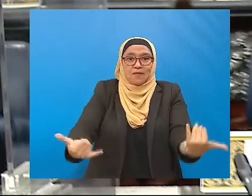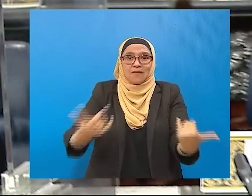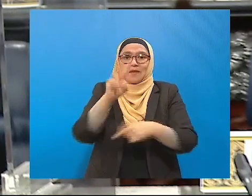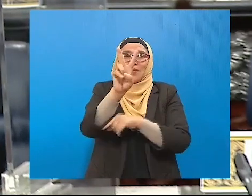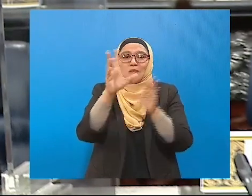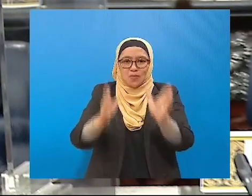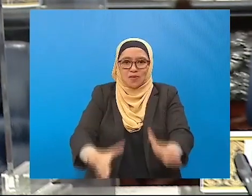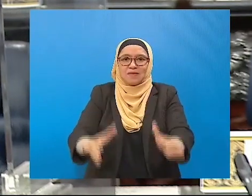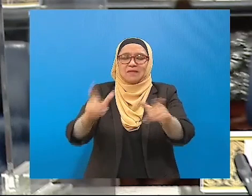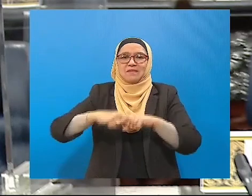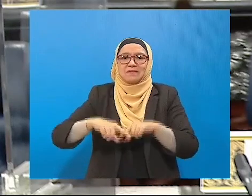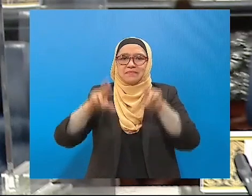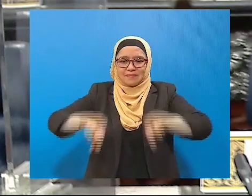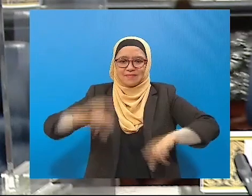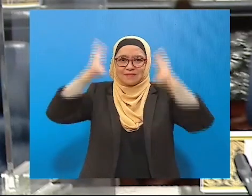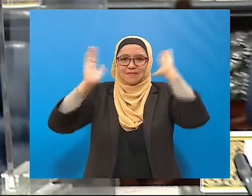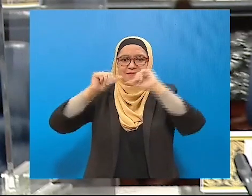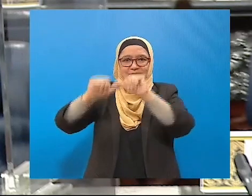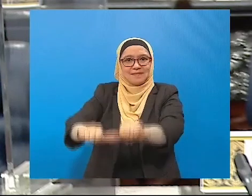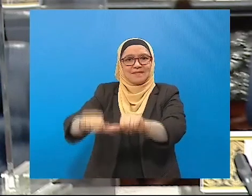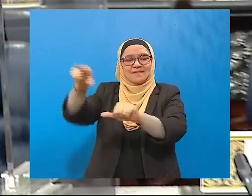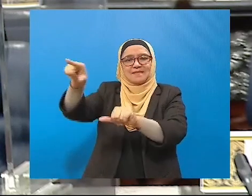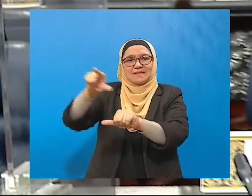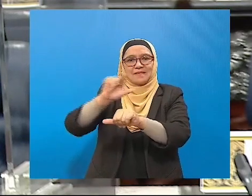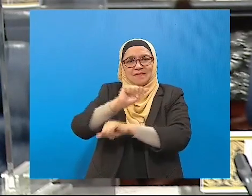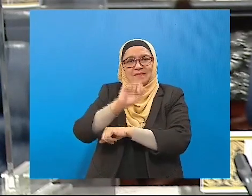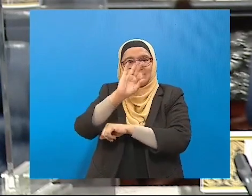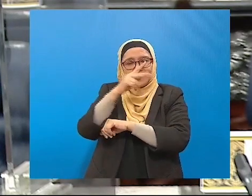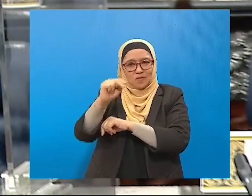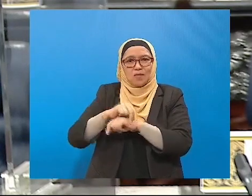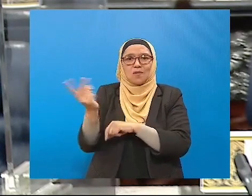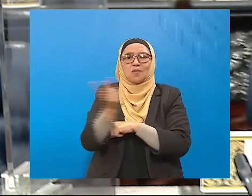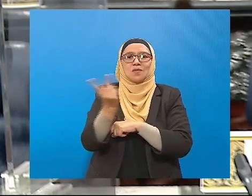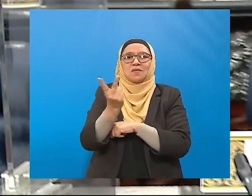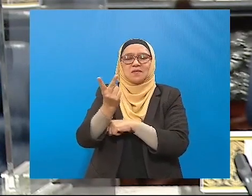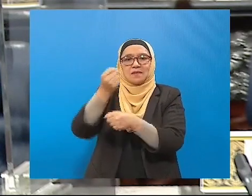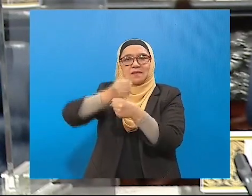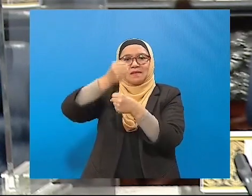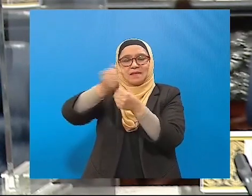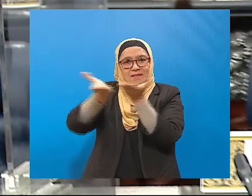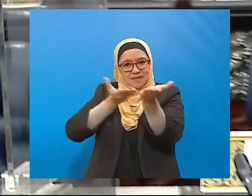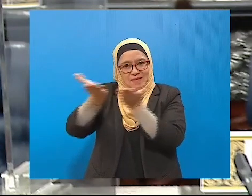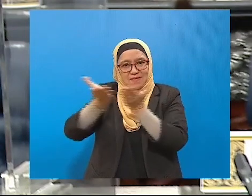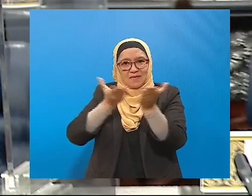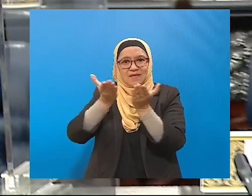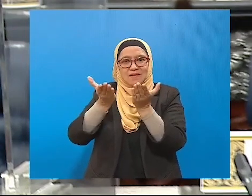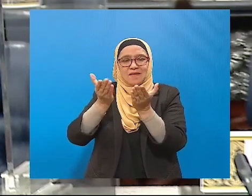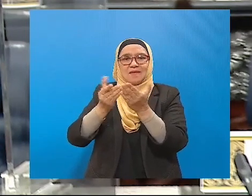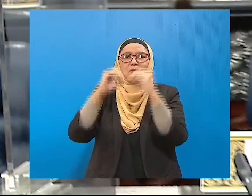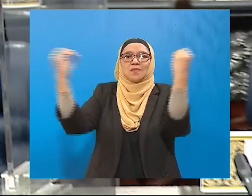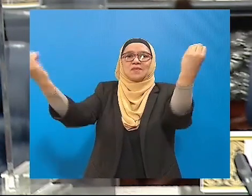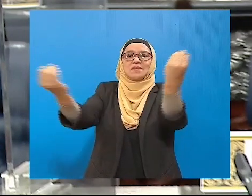yang berada di Afghanistan. Kedua-dua mereka ini berkhidmat dengan organisasi kemanusiaan